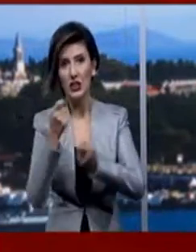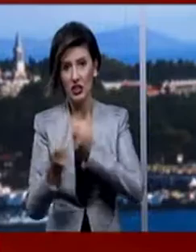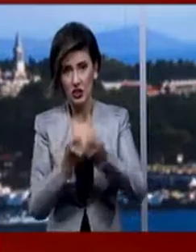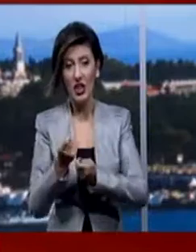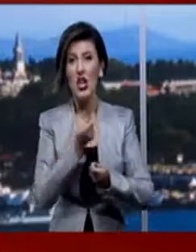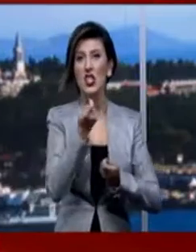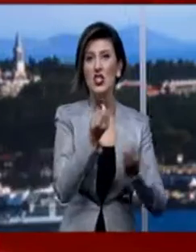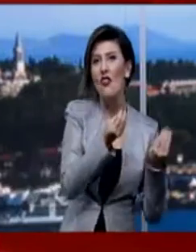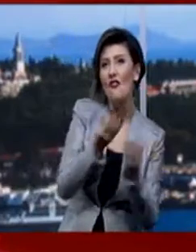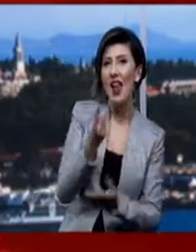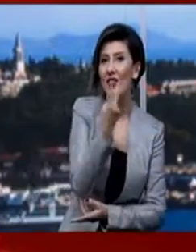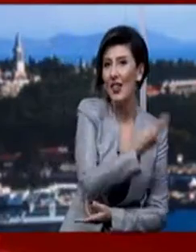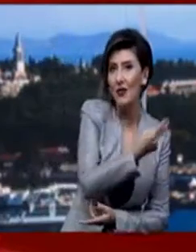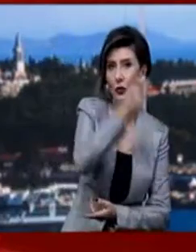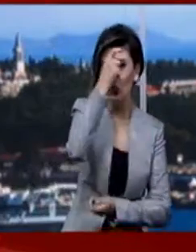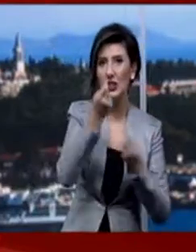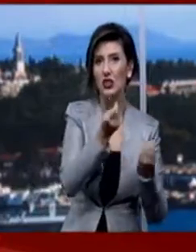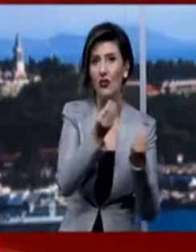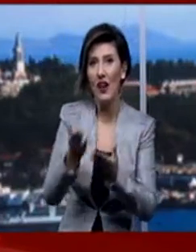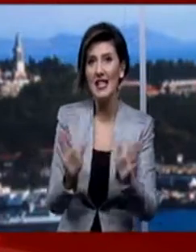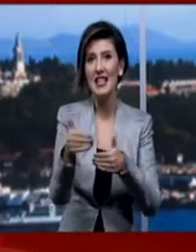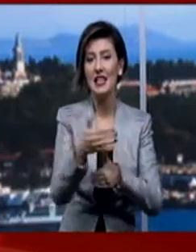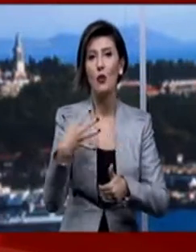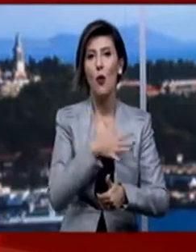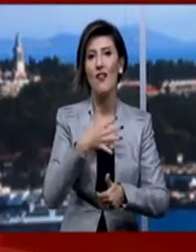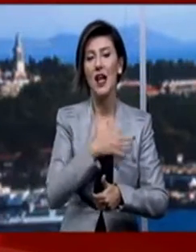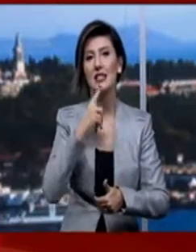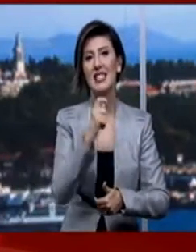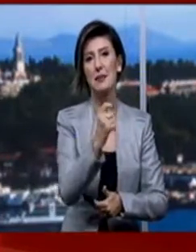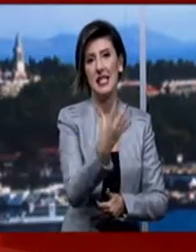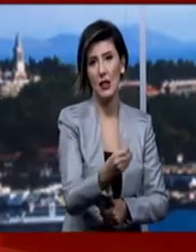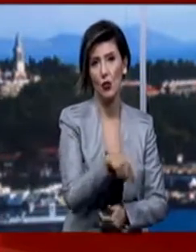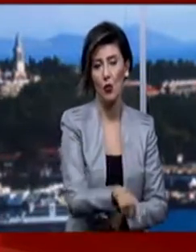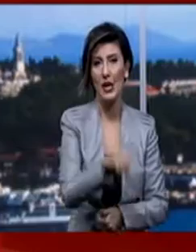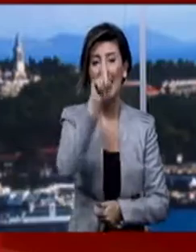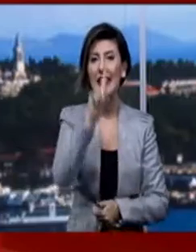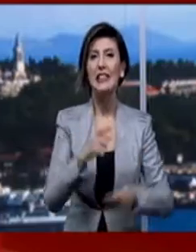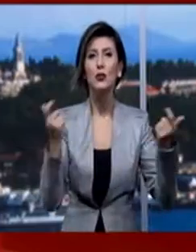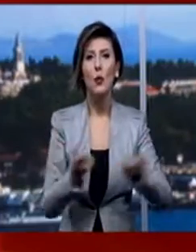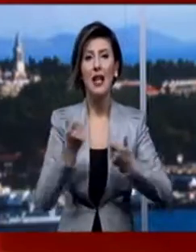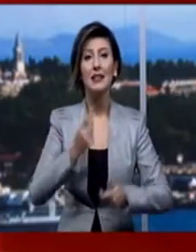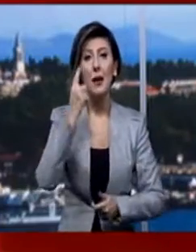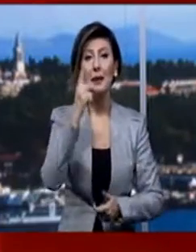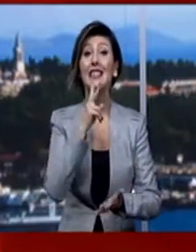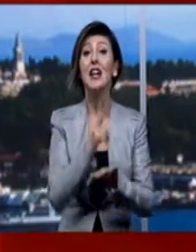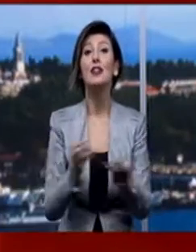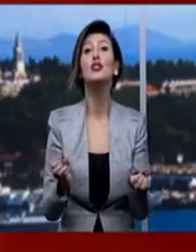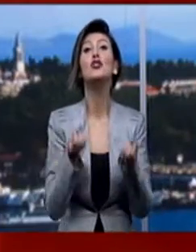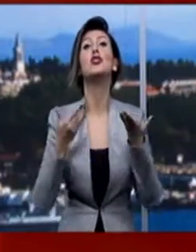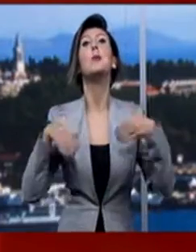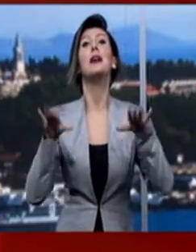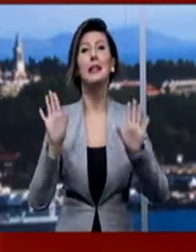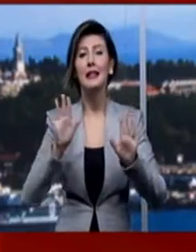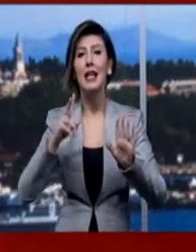İş, işveren tarafını Türkiye İşveren Sendikaları Konfederasyonu temsil ediyor. İlk toplantıdan bir karar